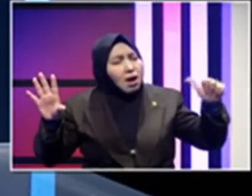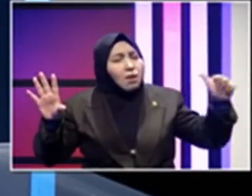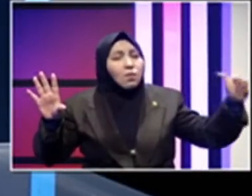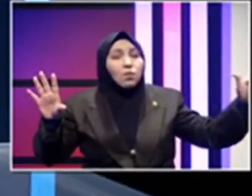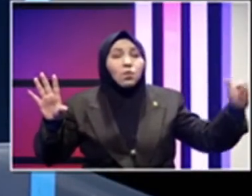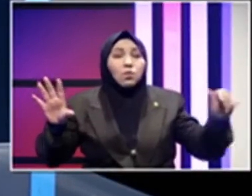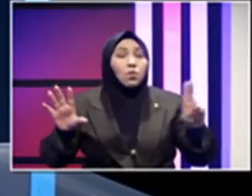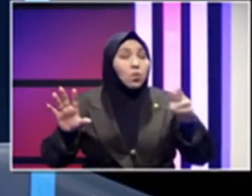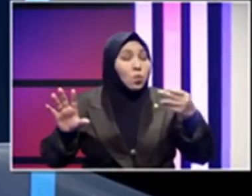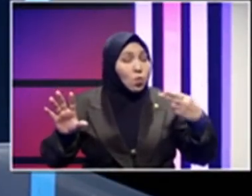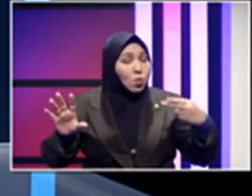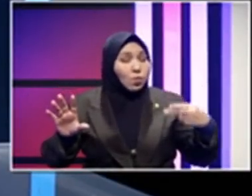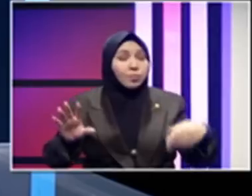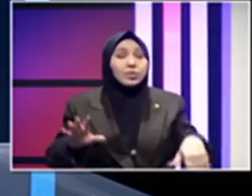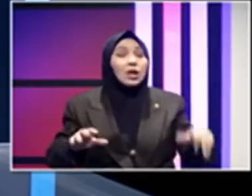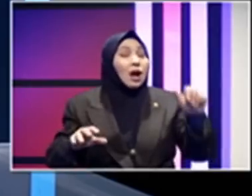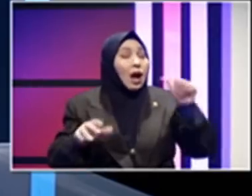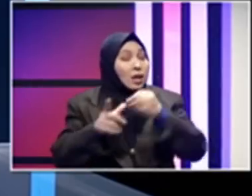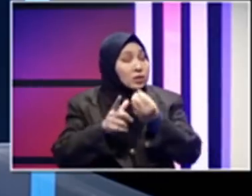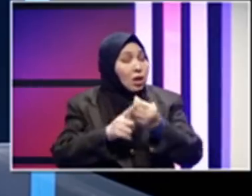Al-ahya'u contoh, ataupun